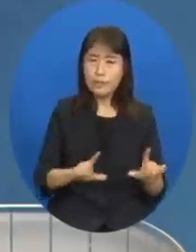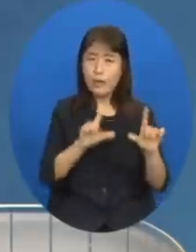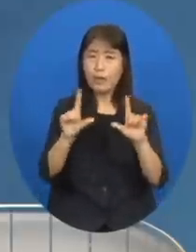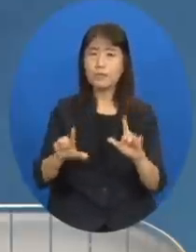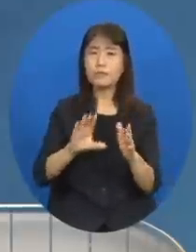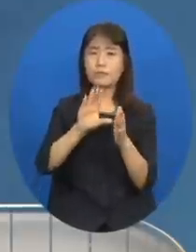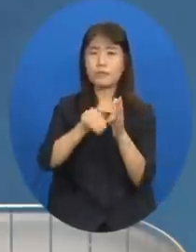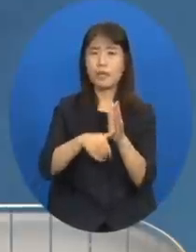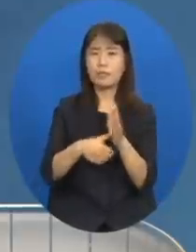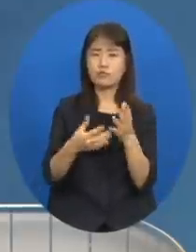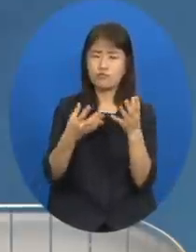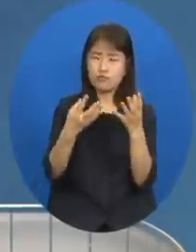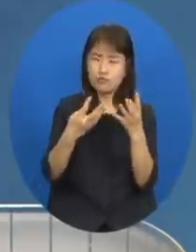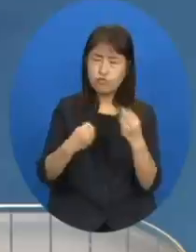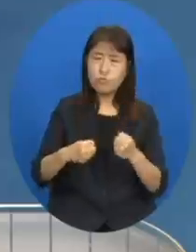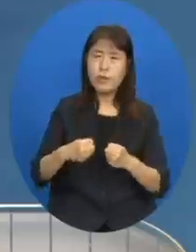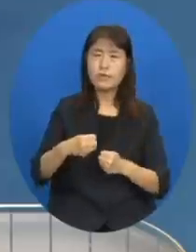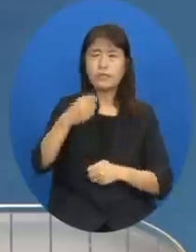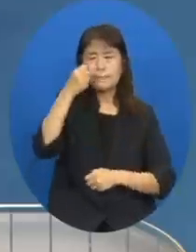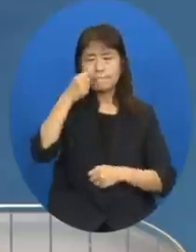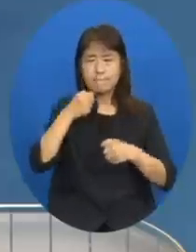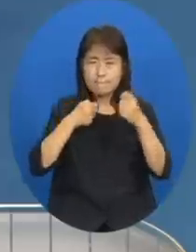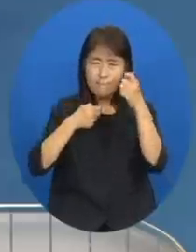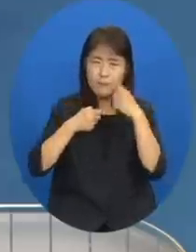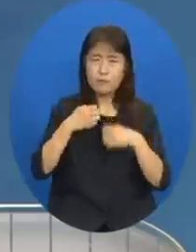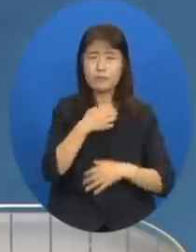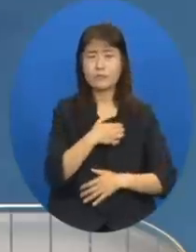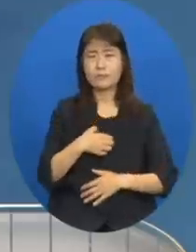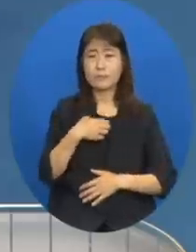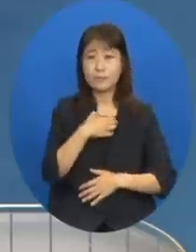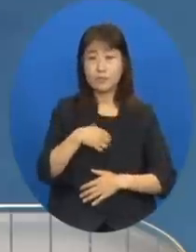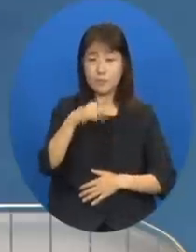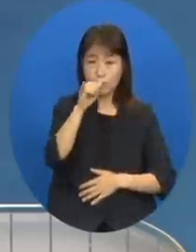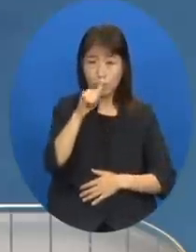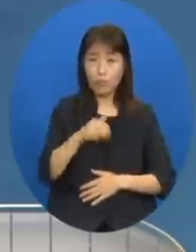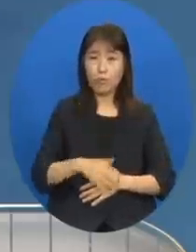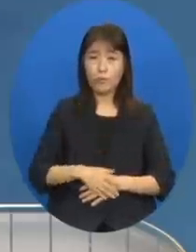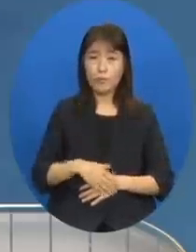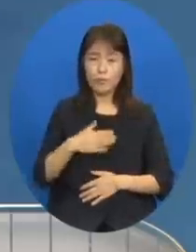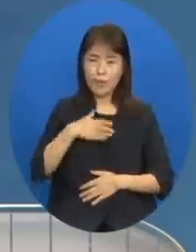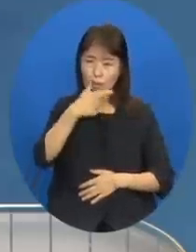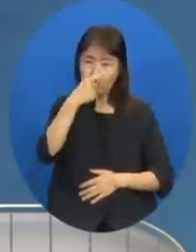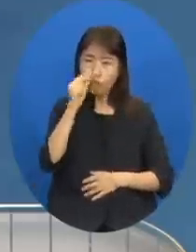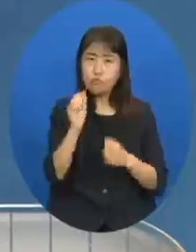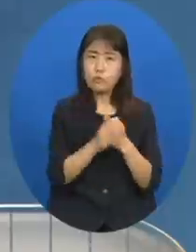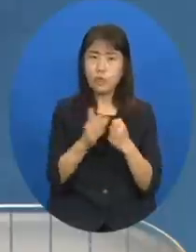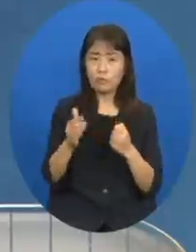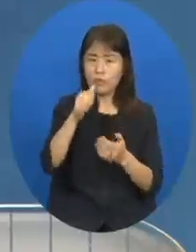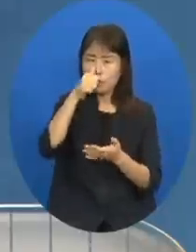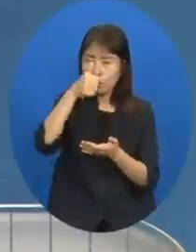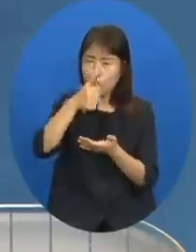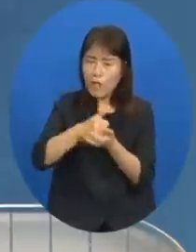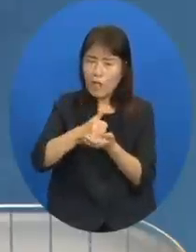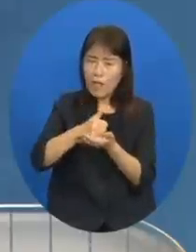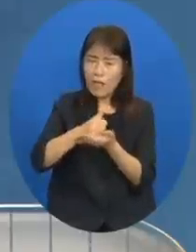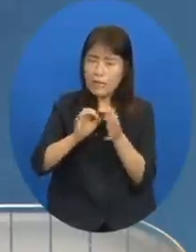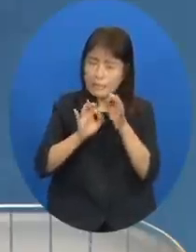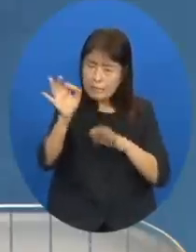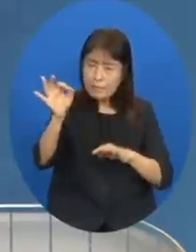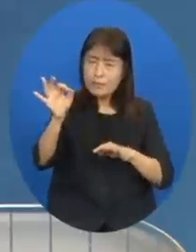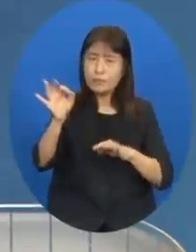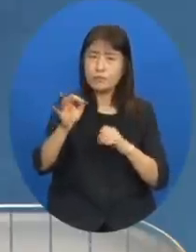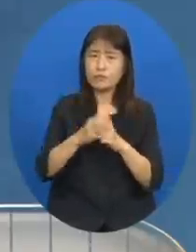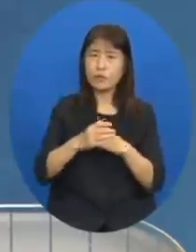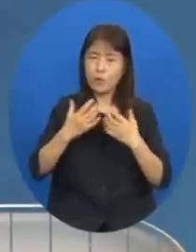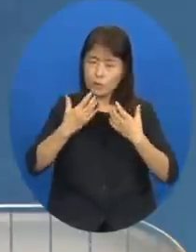우리는 슬픔에 빠지기도 하고 우리 자신의 부족 때문에 죄에 넘어지기도 하고